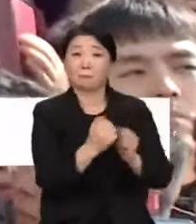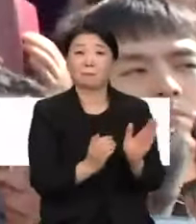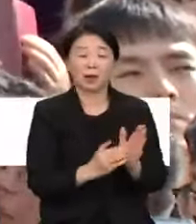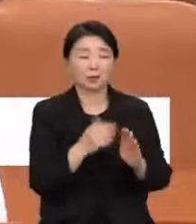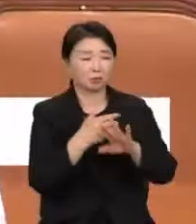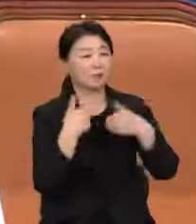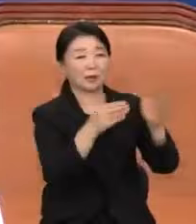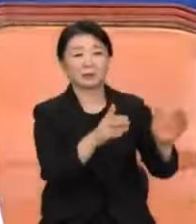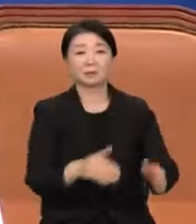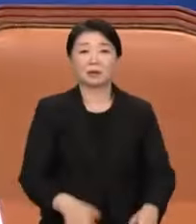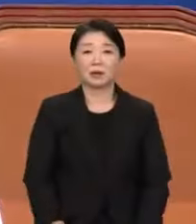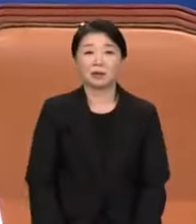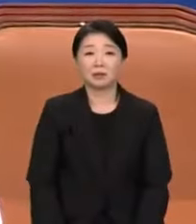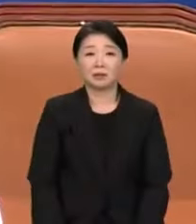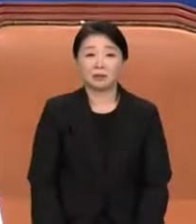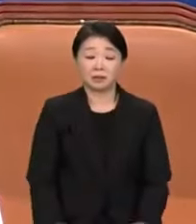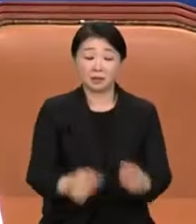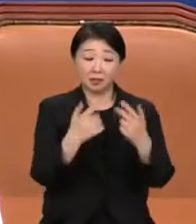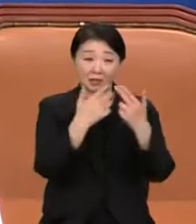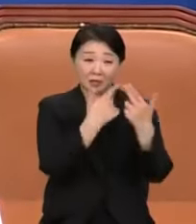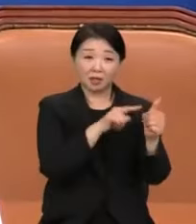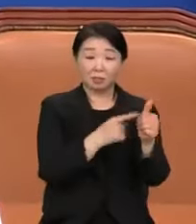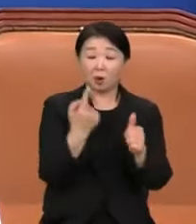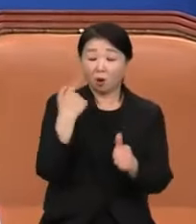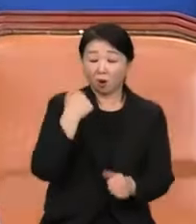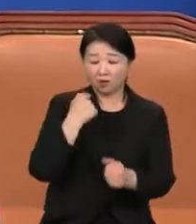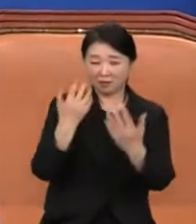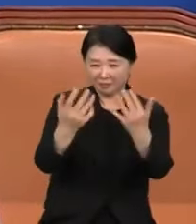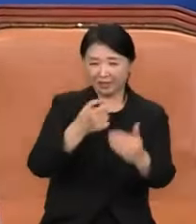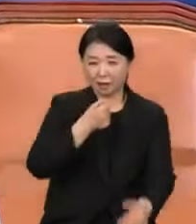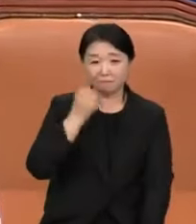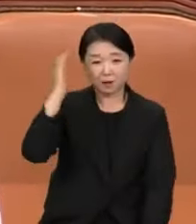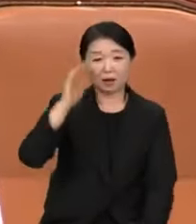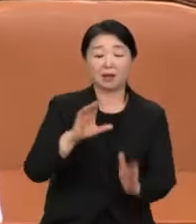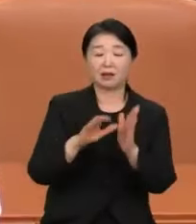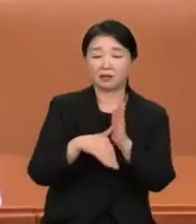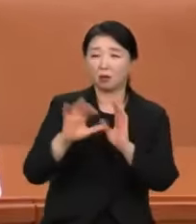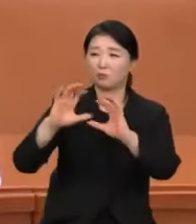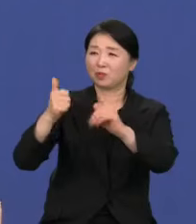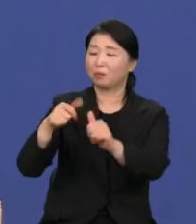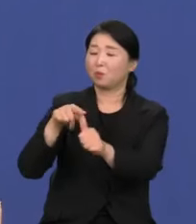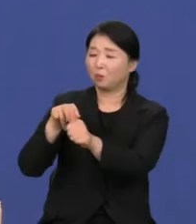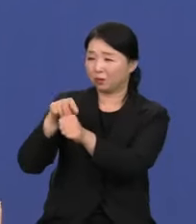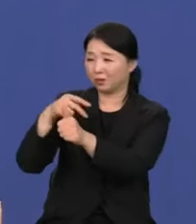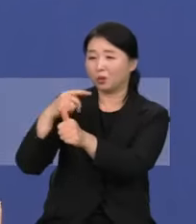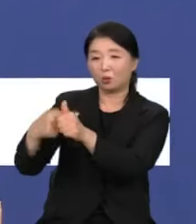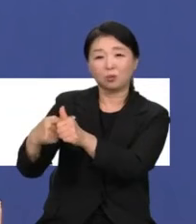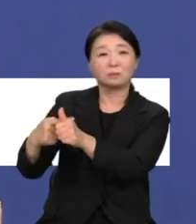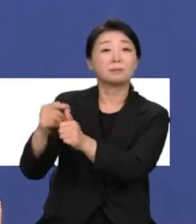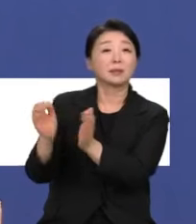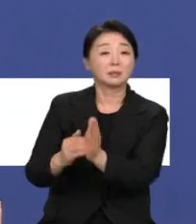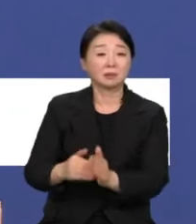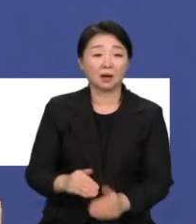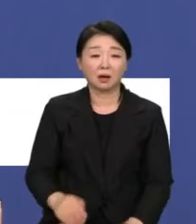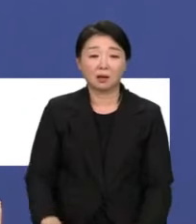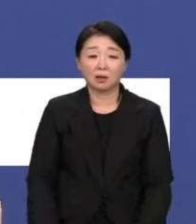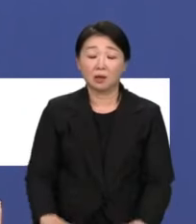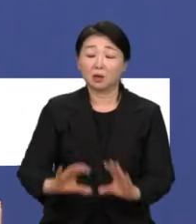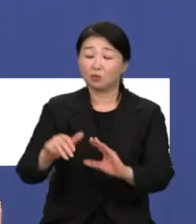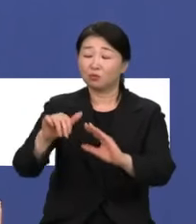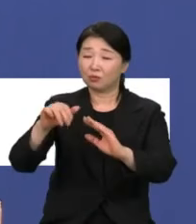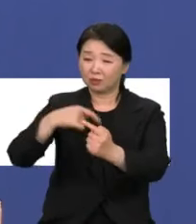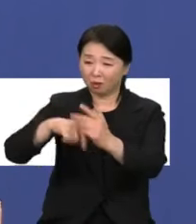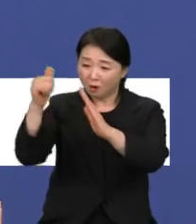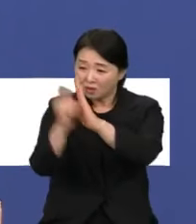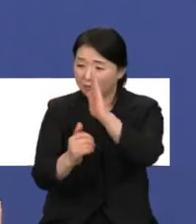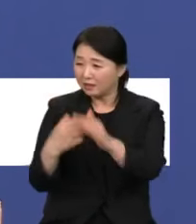나선 겁니다. 앞서 이 대표는 어제 기자회견을 열고 국민의힘 공천을 깎아내렸습니다. 국정 실패를 책임지기는커녕 오히려